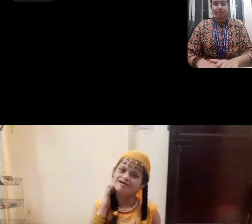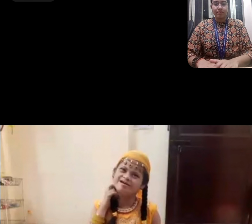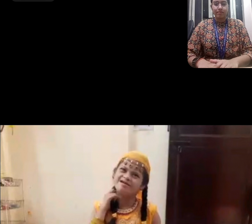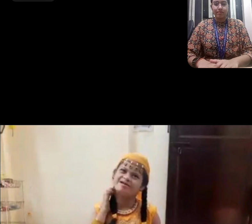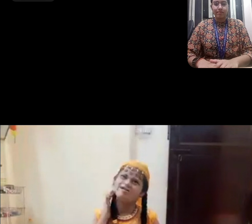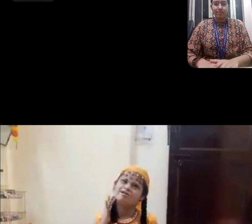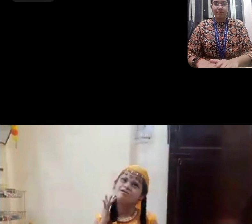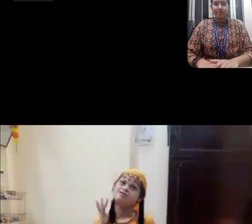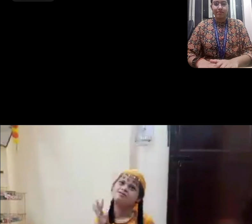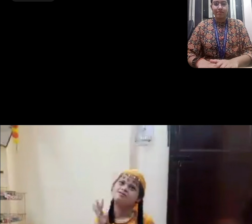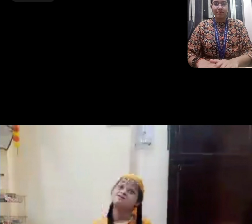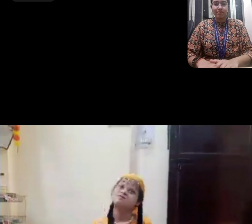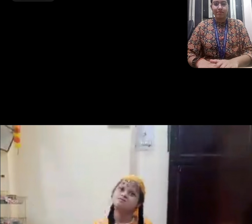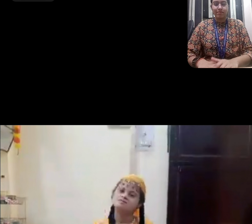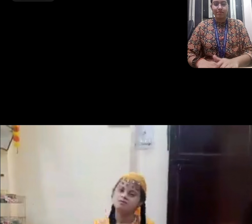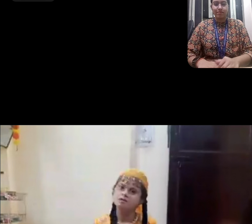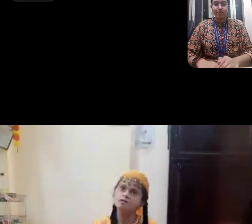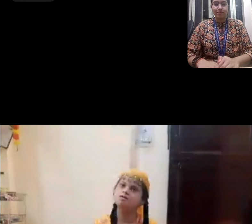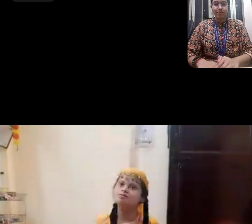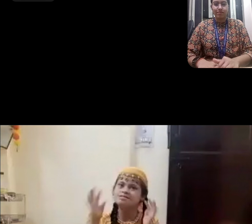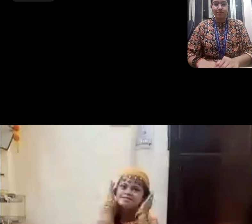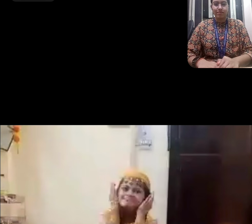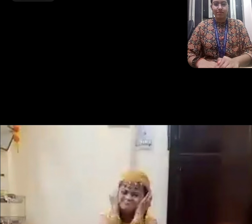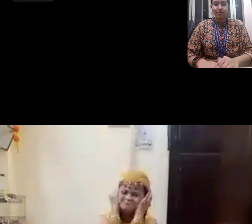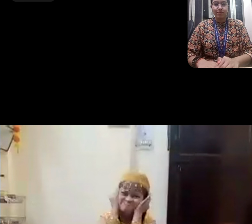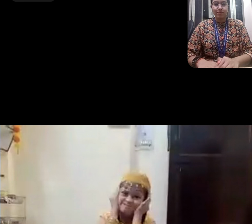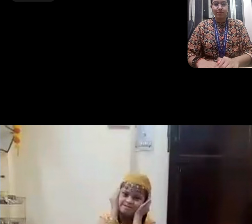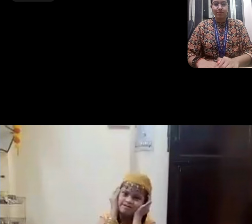हेलो ध्रुवी कैसी है?